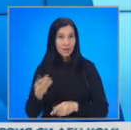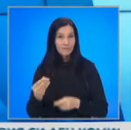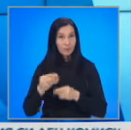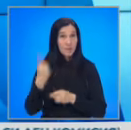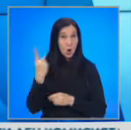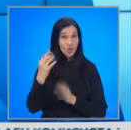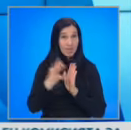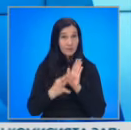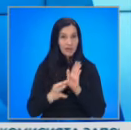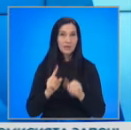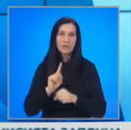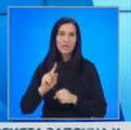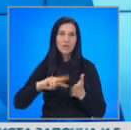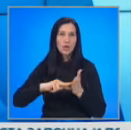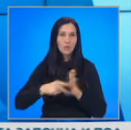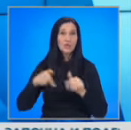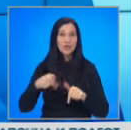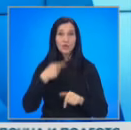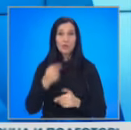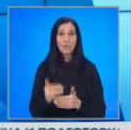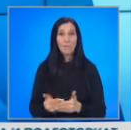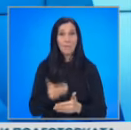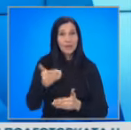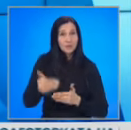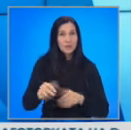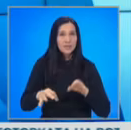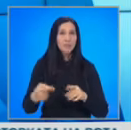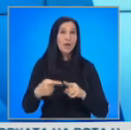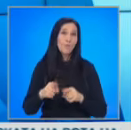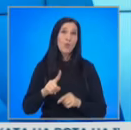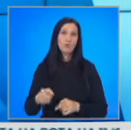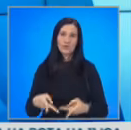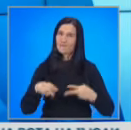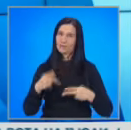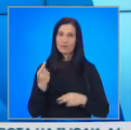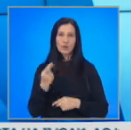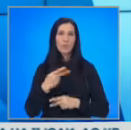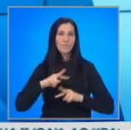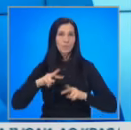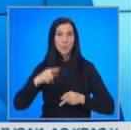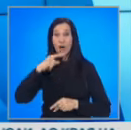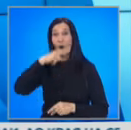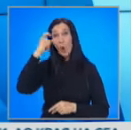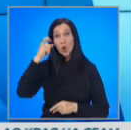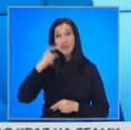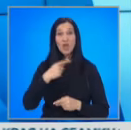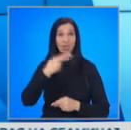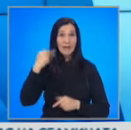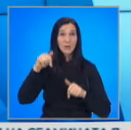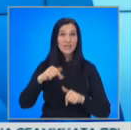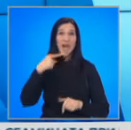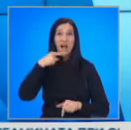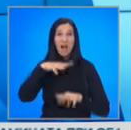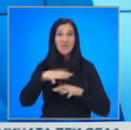още една дата, на 11 юли тази година предстоят избори, към тях ще се върнем след малко. Другата гореща тема от днес – кървав инцидент